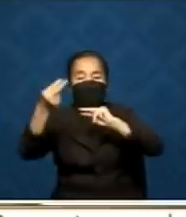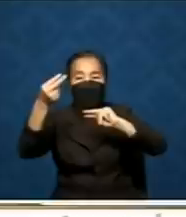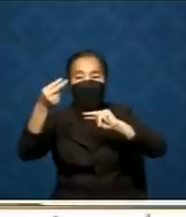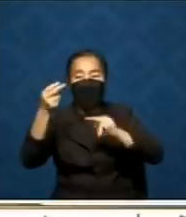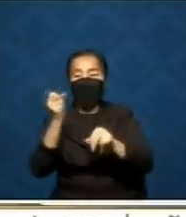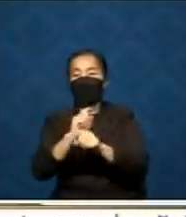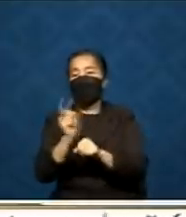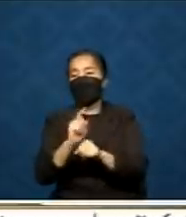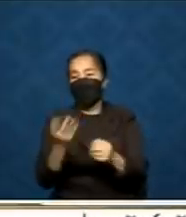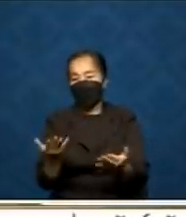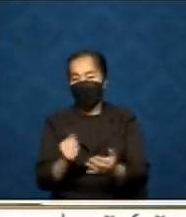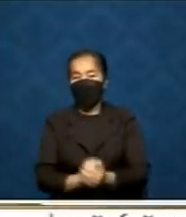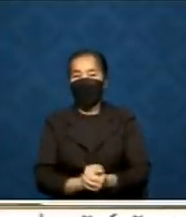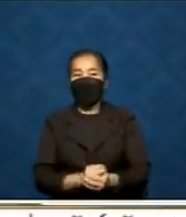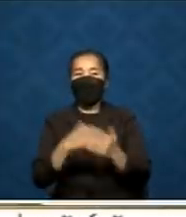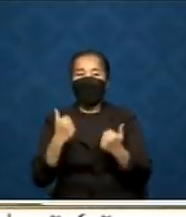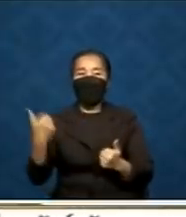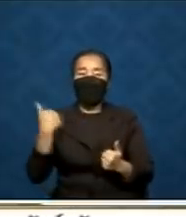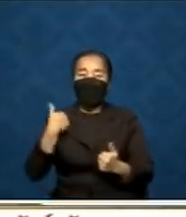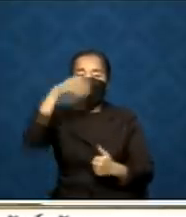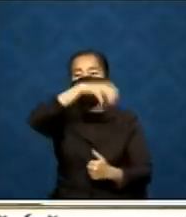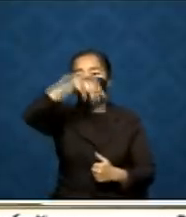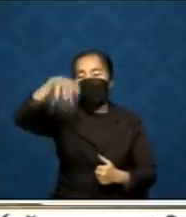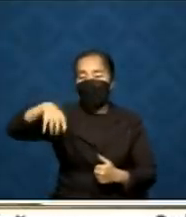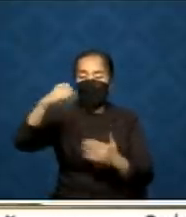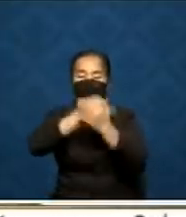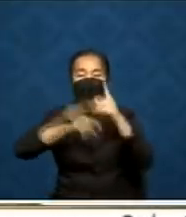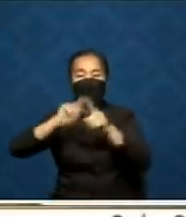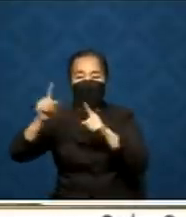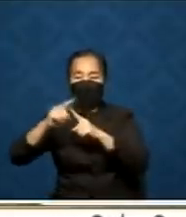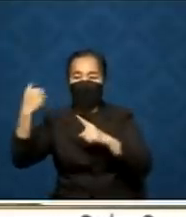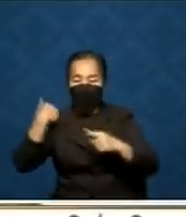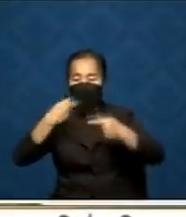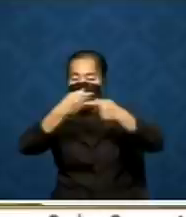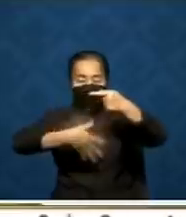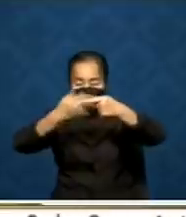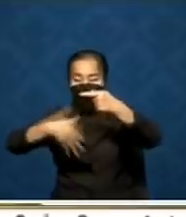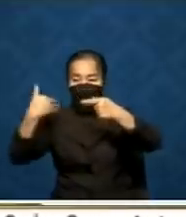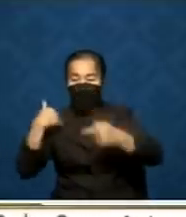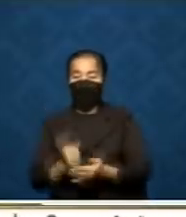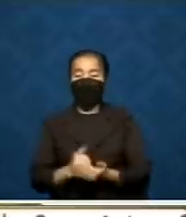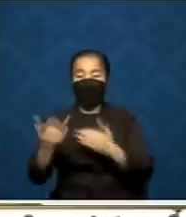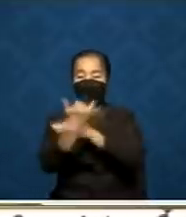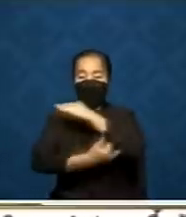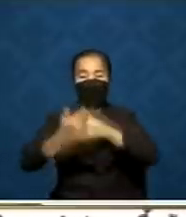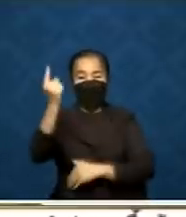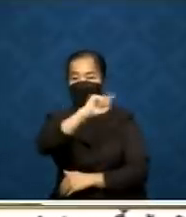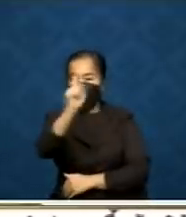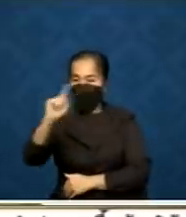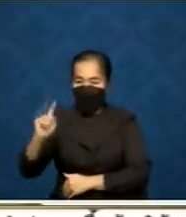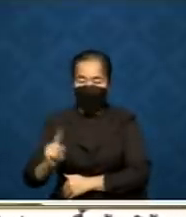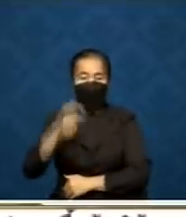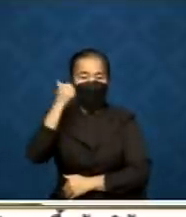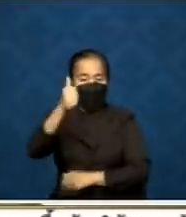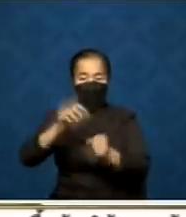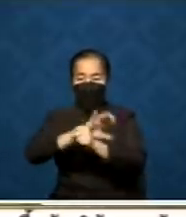นี่บวมเบิกและสถาบันได้หลายฉบังจัดอันดับออกมาว่าประเทศที่รับมือโควิชได้ดีที่สุด